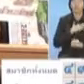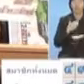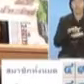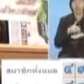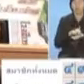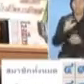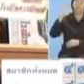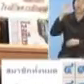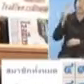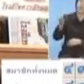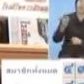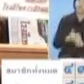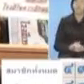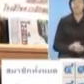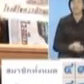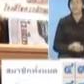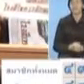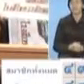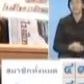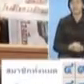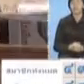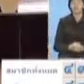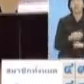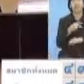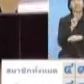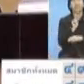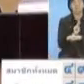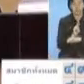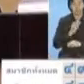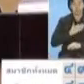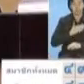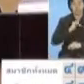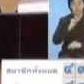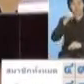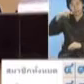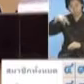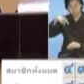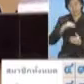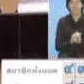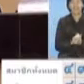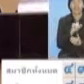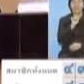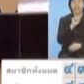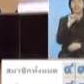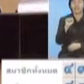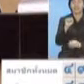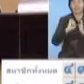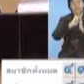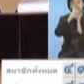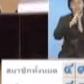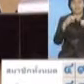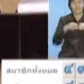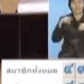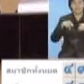าน มีผู้ประท้วงเชิญนะท่านประธานที่เคารพกระผมจุลพันธ์อมรนิวัฒน์สมาชิกสภาผู้แทนราษฎรจังหวัดเชียงใหม่พรรคเพื่อ